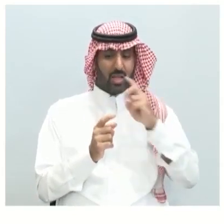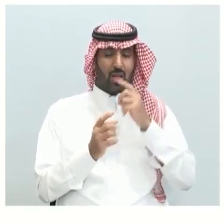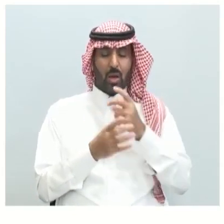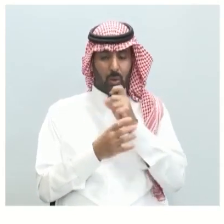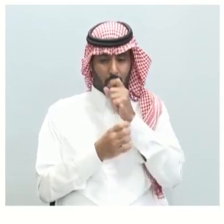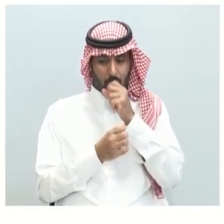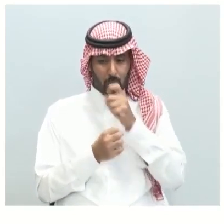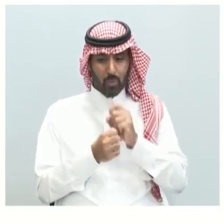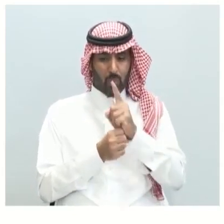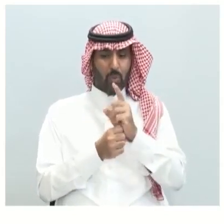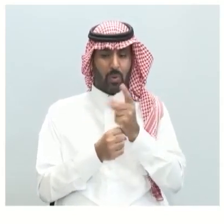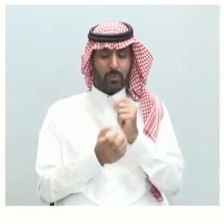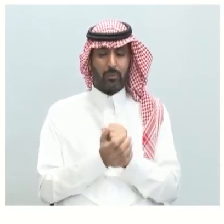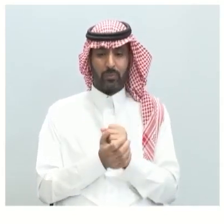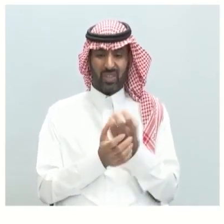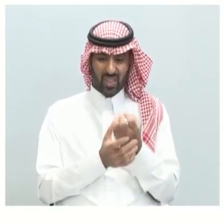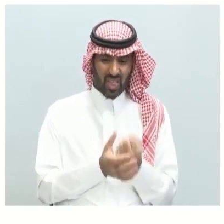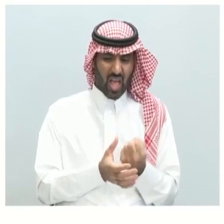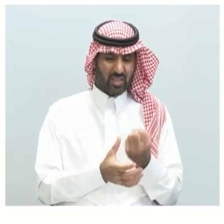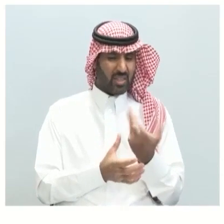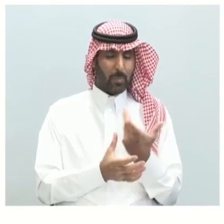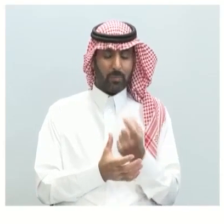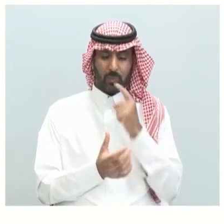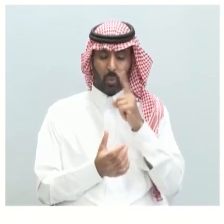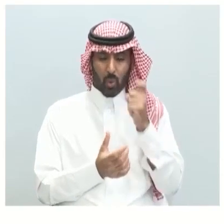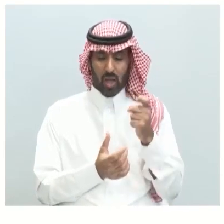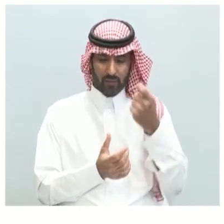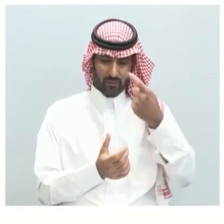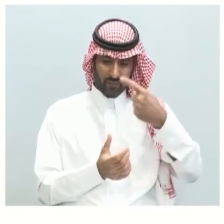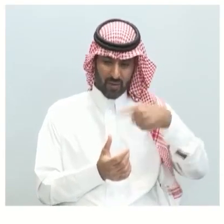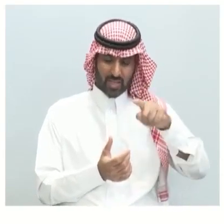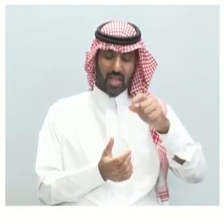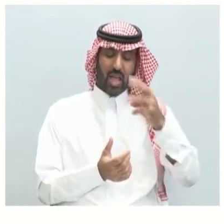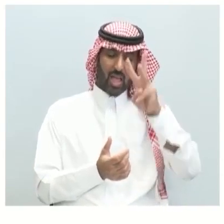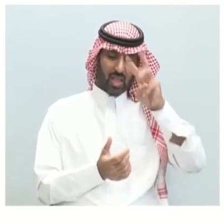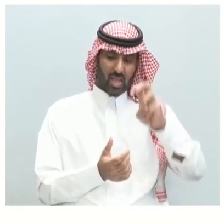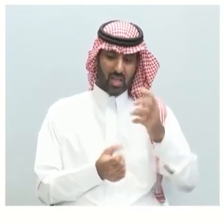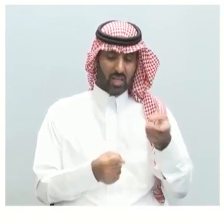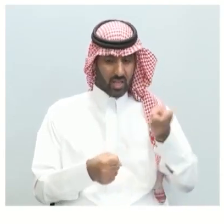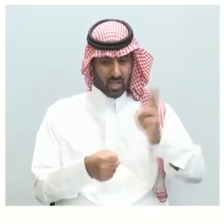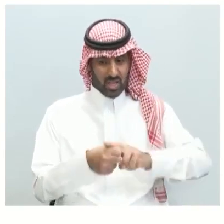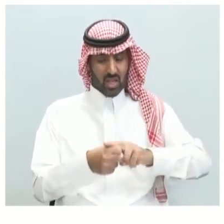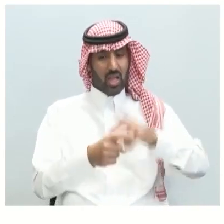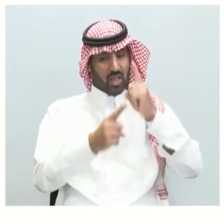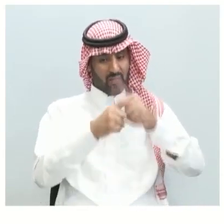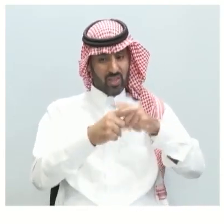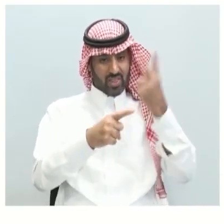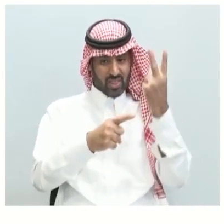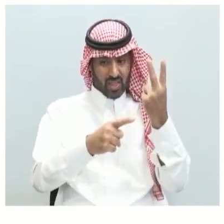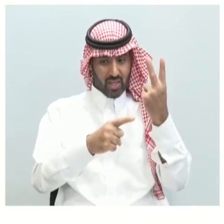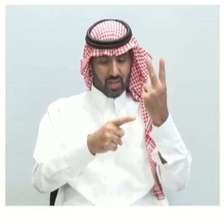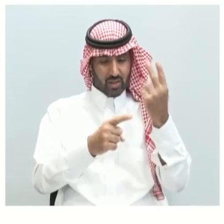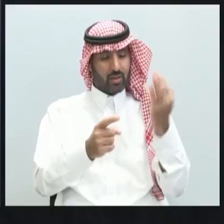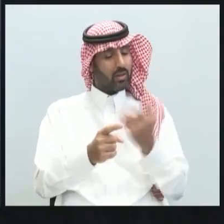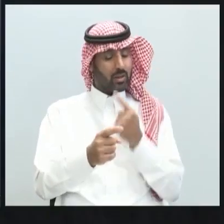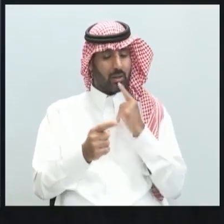تضاعف الضغط كم هو الضغط المكتوب 1 فصله 30 اذا تضاعفها نضربها نضربها في